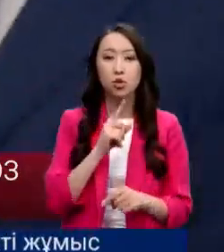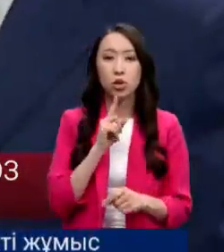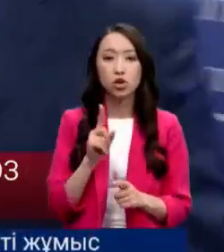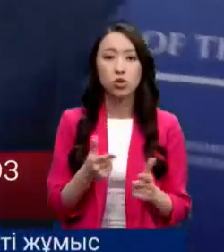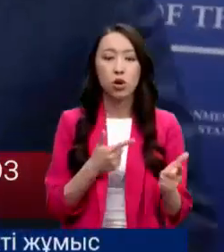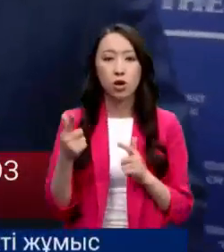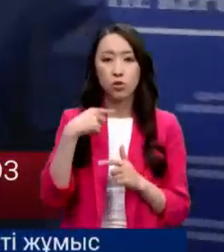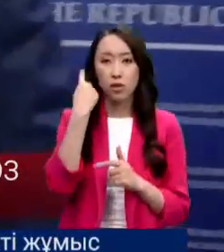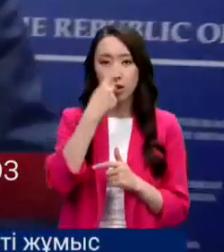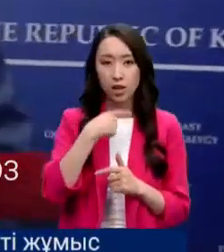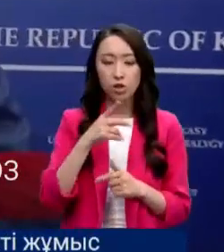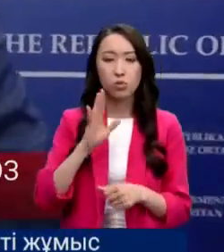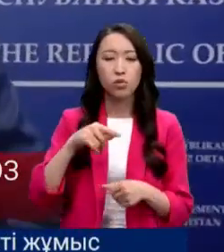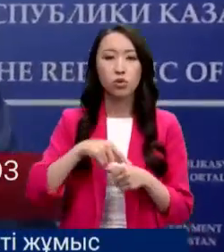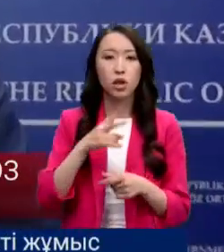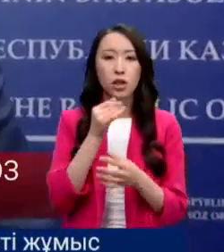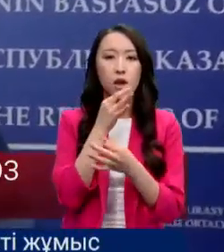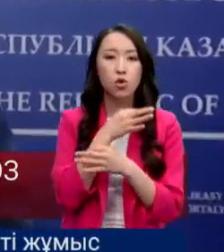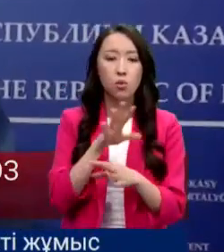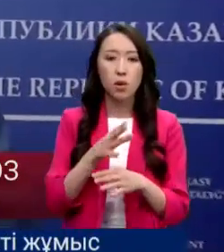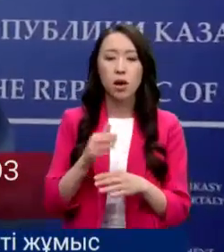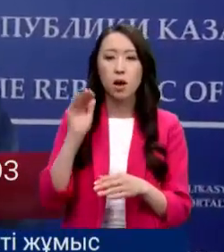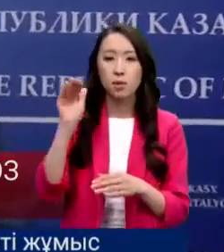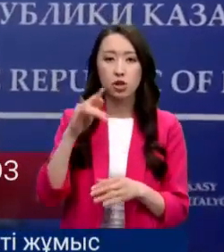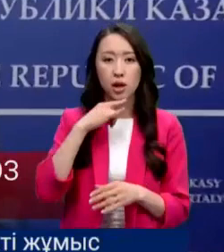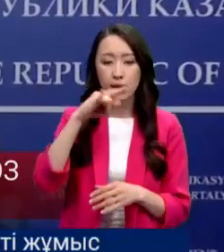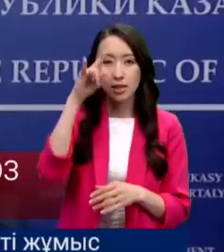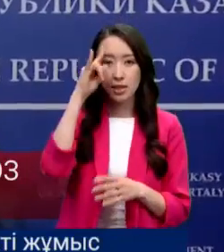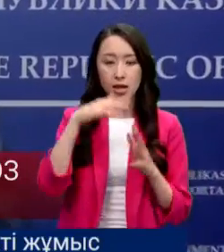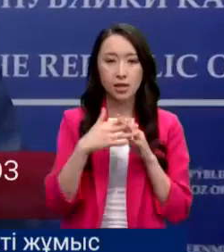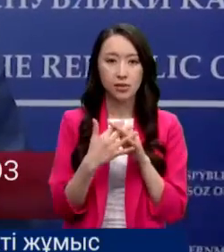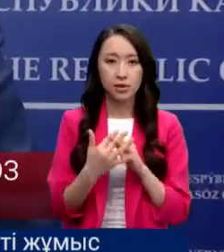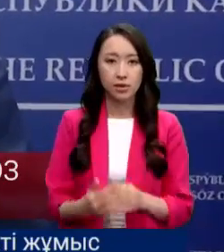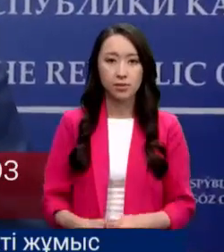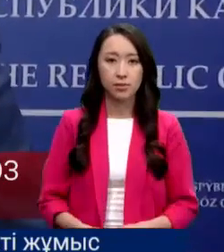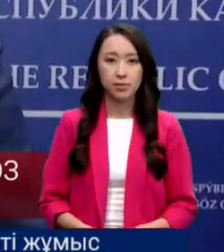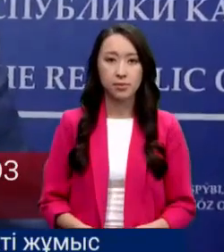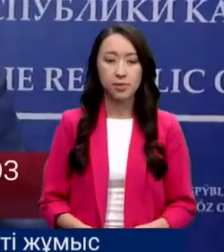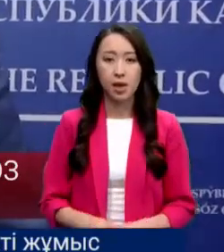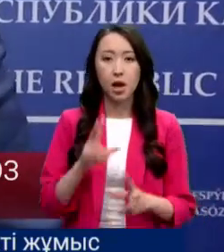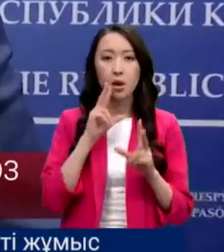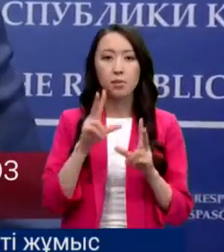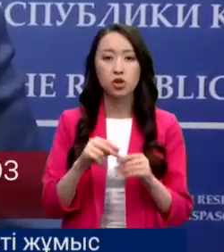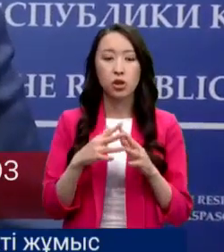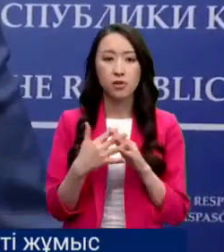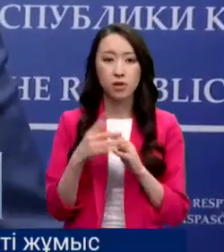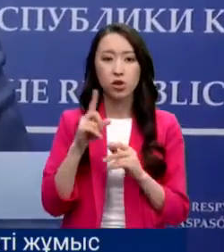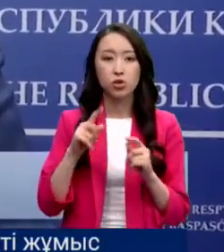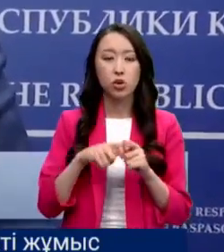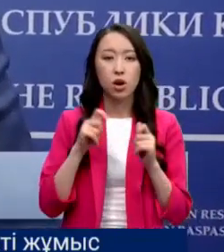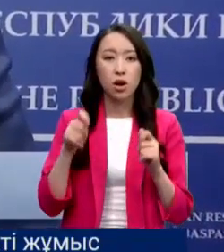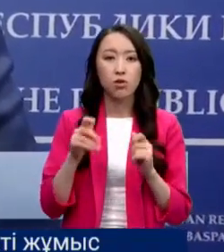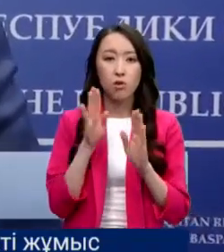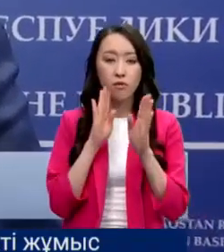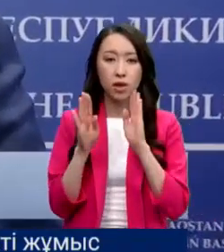готов лично реагировать на любые обращения казахстанских фермеров. Пообещал фермерам, что открою